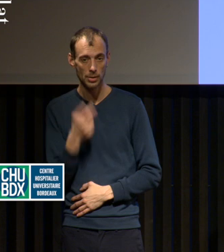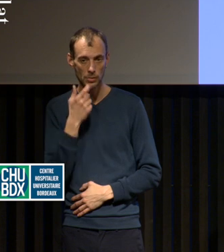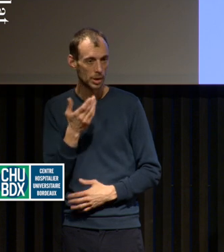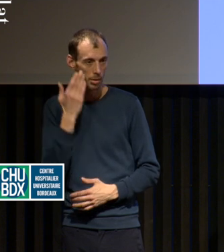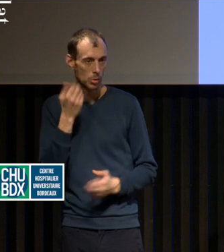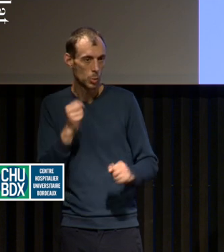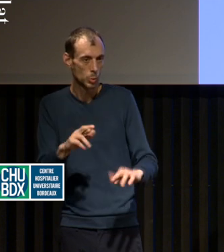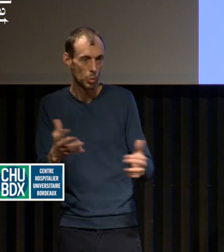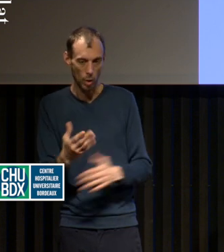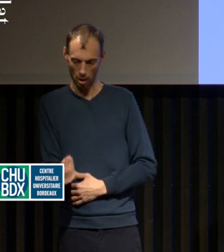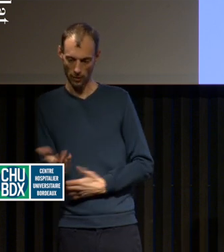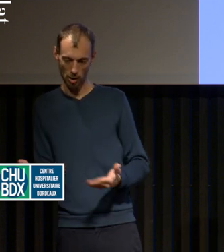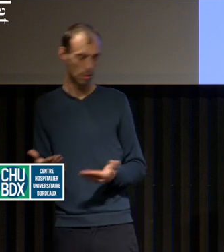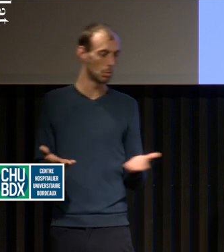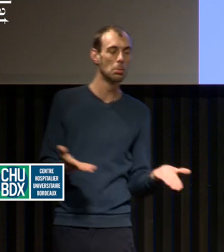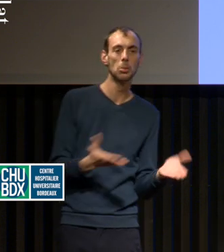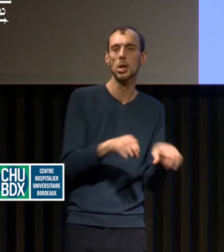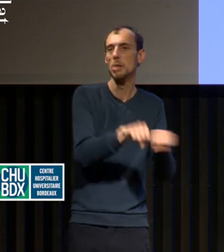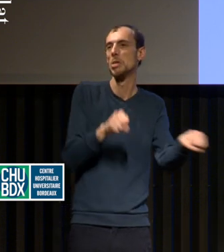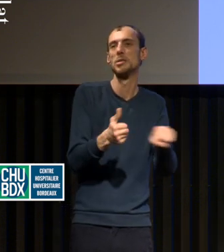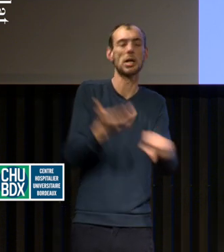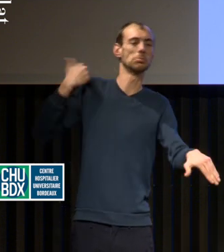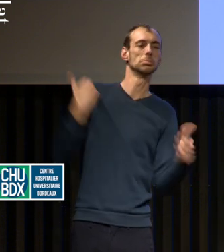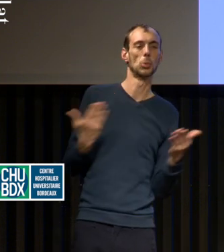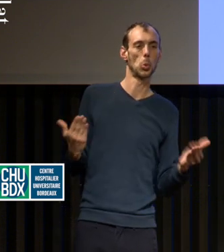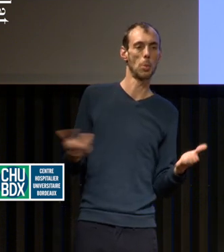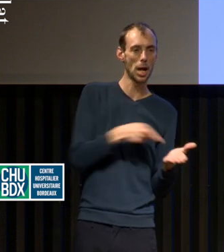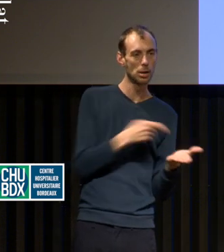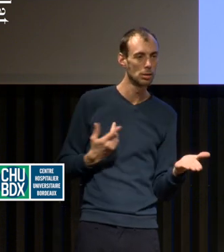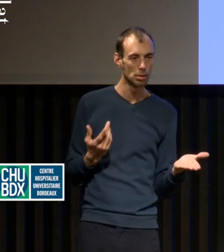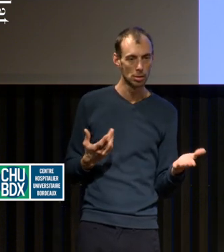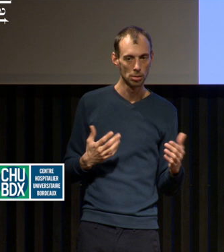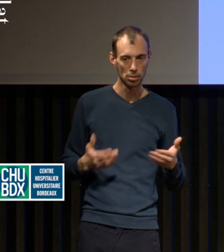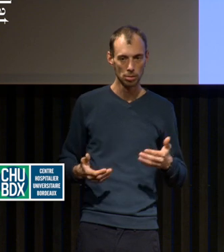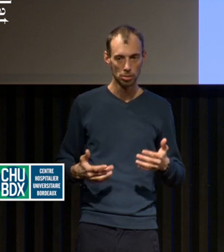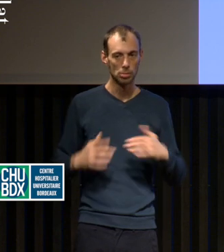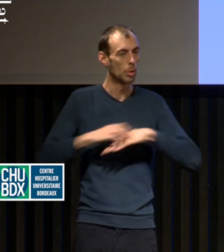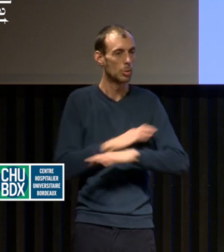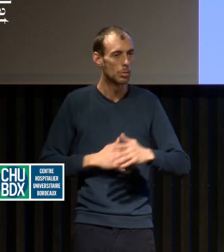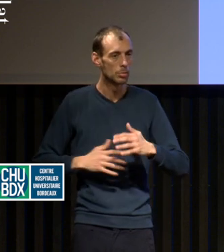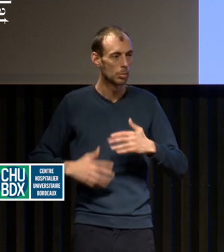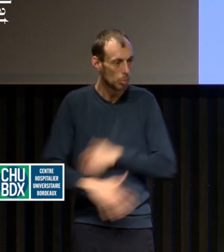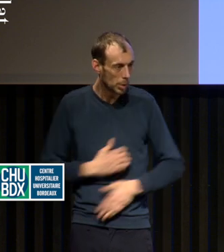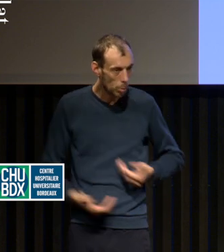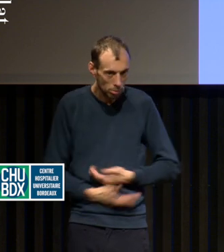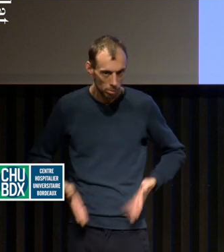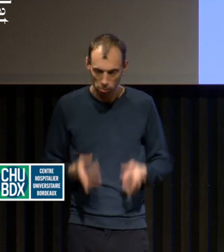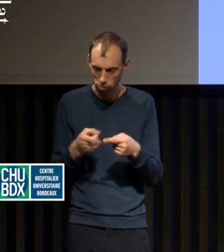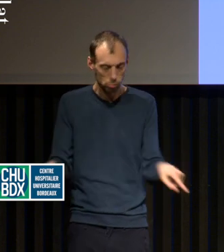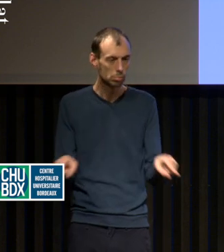enfant qui est né un siècle avant, par exemple, où il n'y avait pas d'antibiotiques, où l'utilisation des mesures antiseptiques n'était pas du tout les